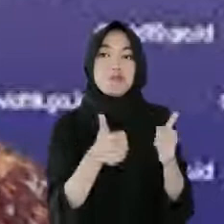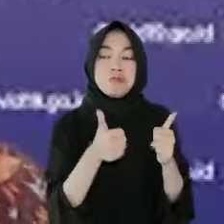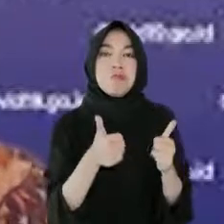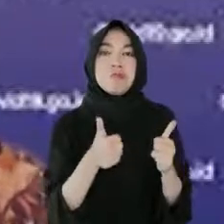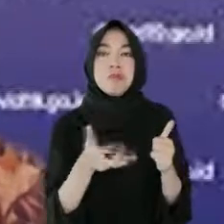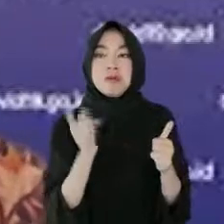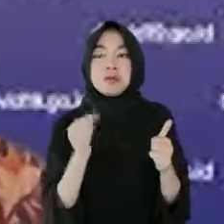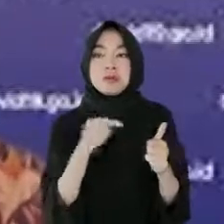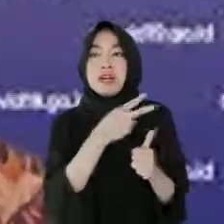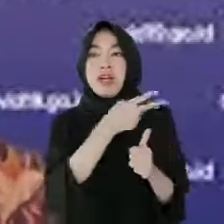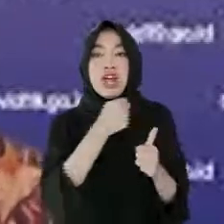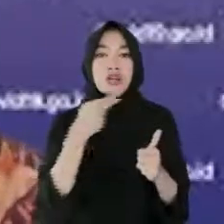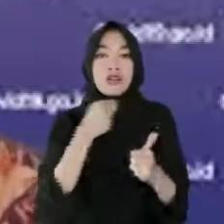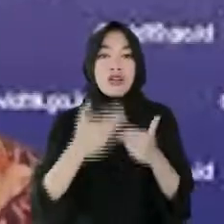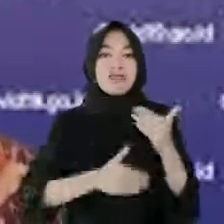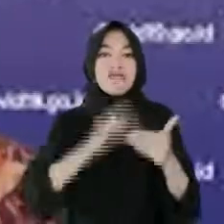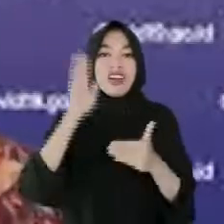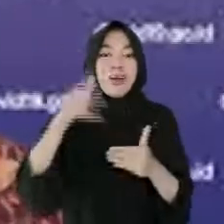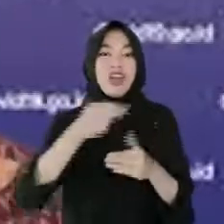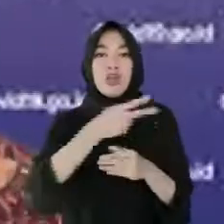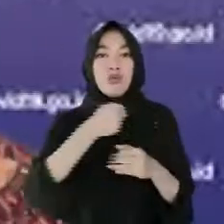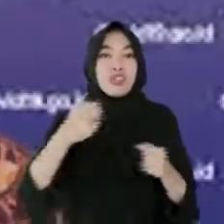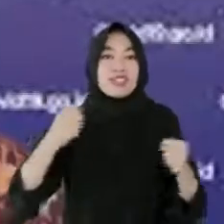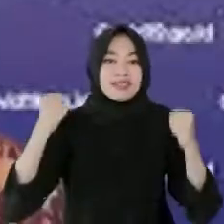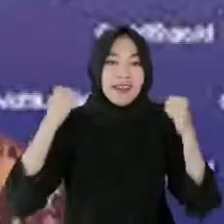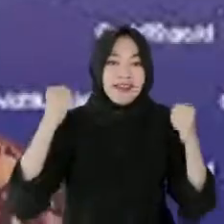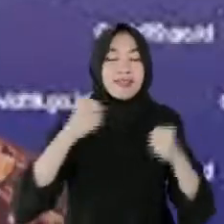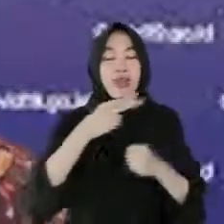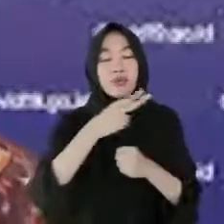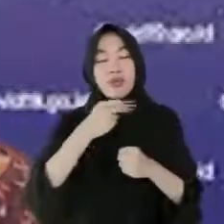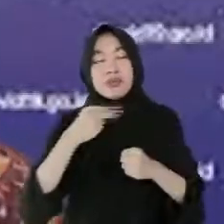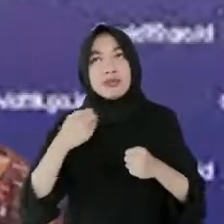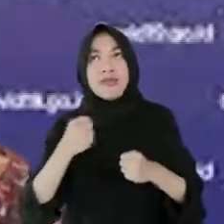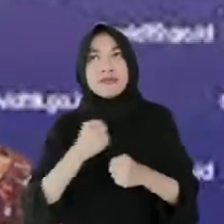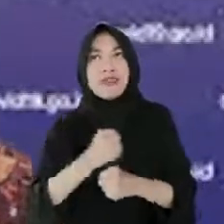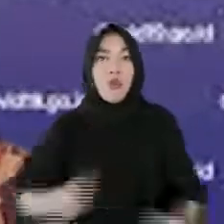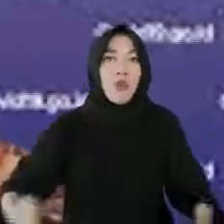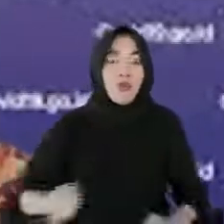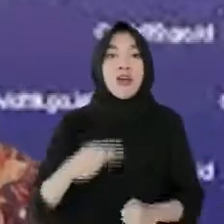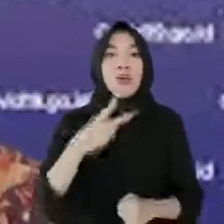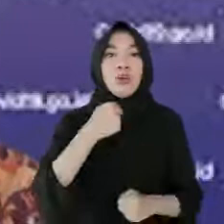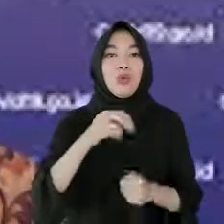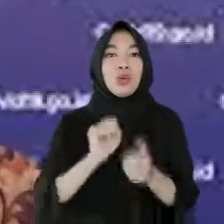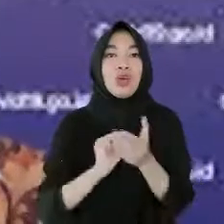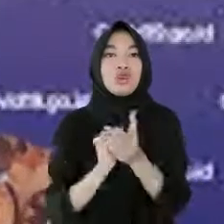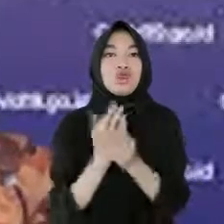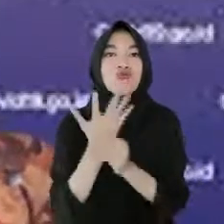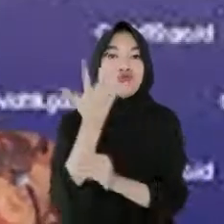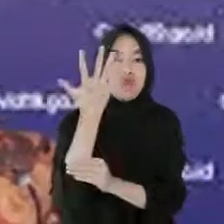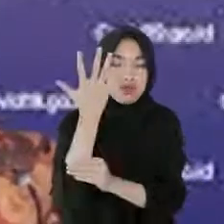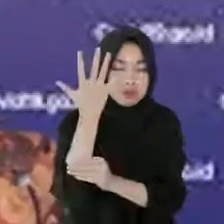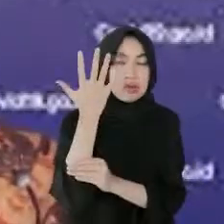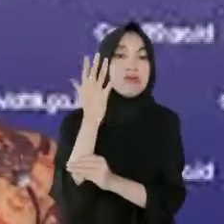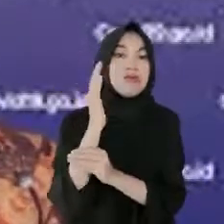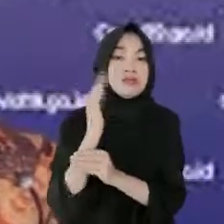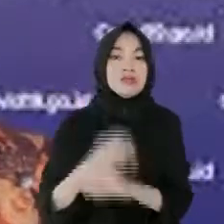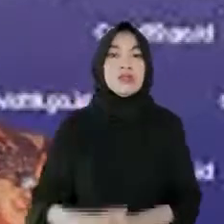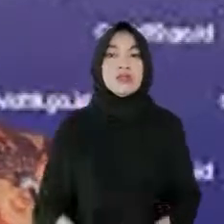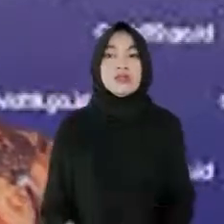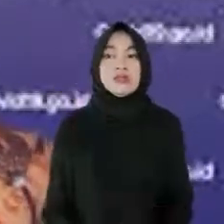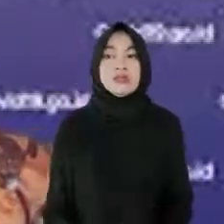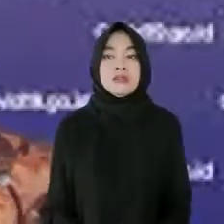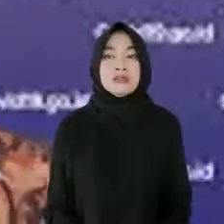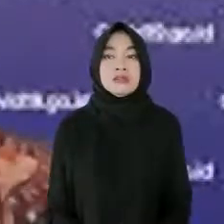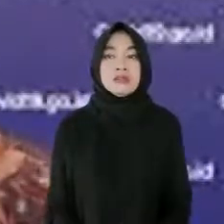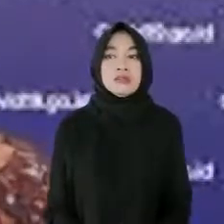Indonesia yang sehat Indonesia yang tangguh Indonesia yang tumbuh ke depannya dan ini menyisakan